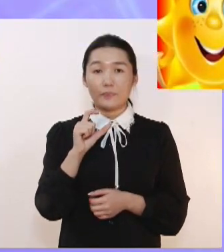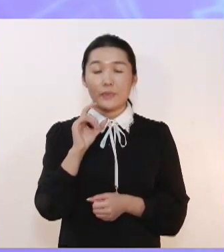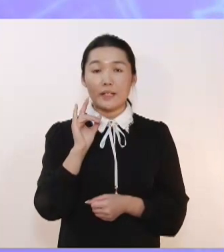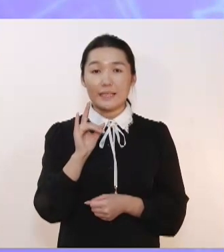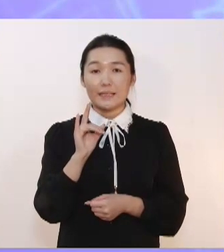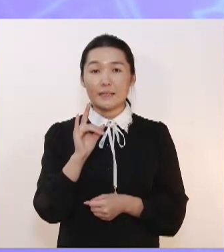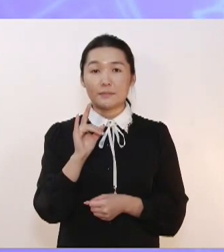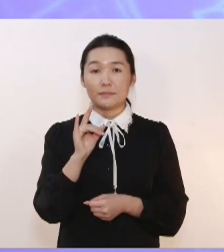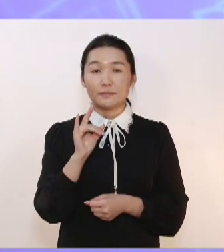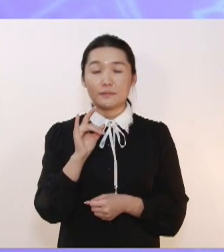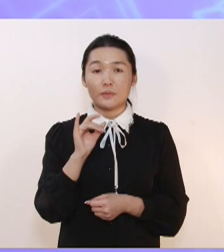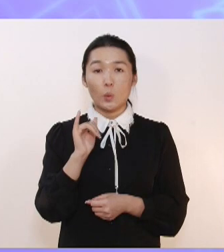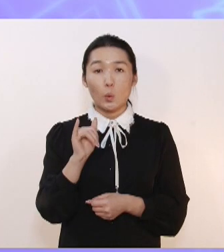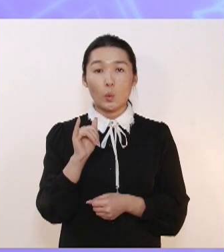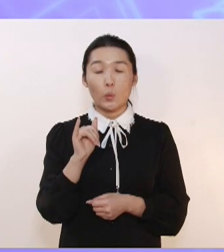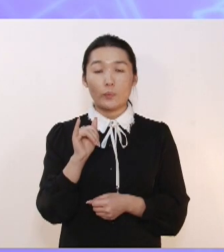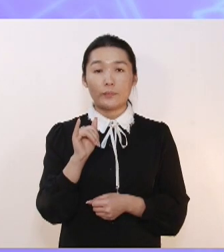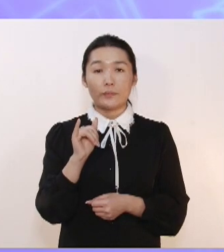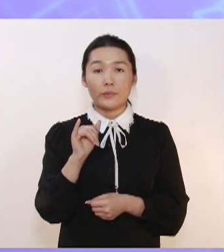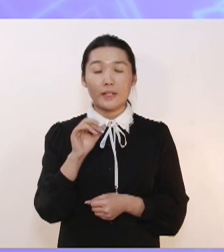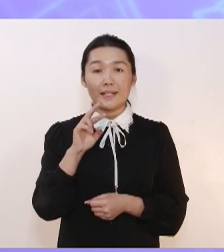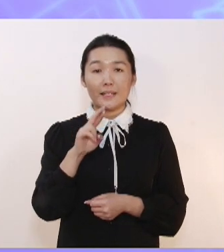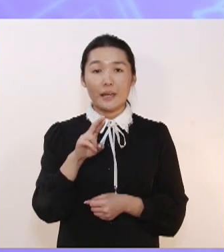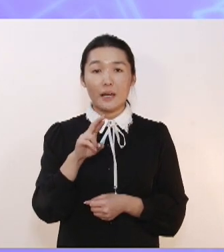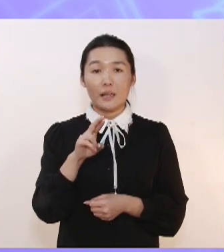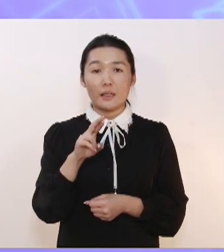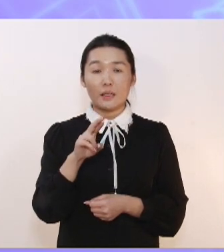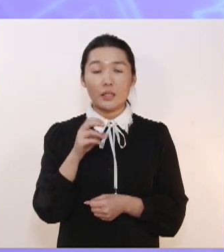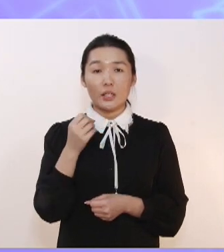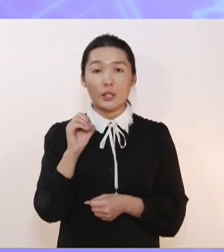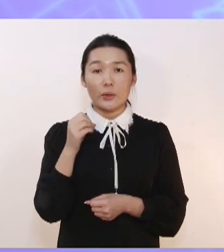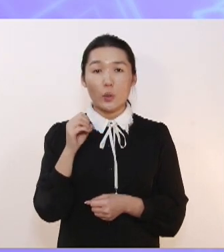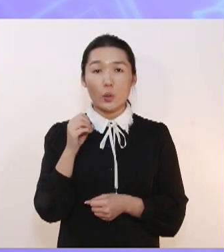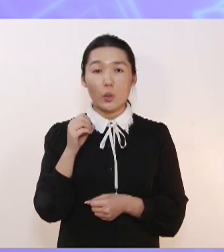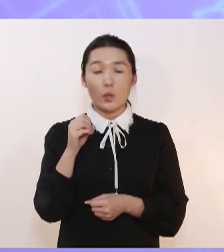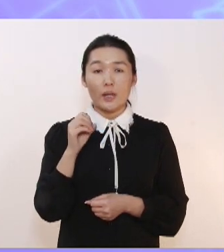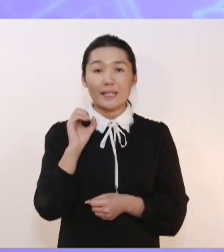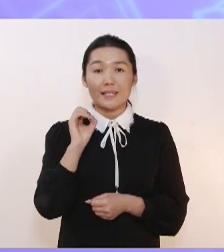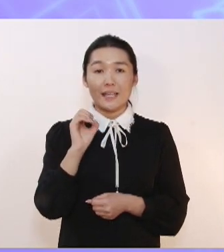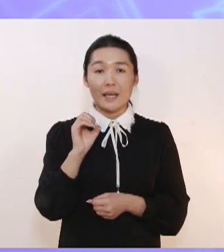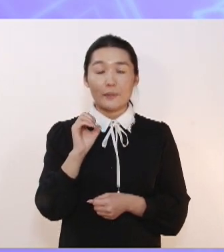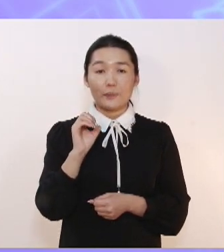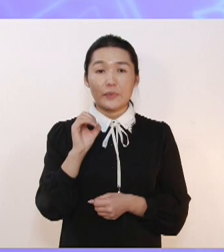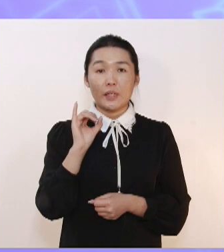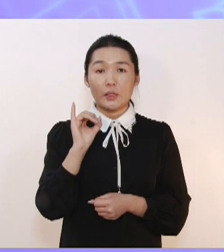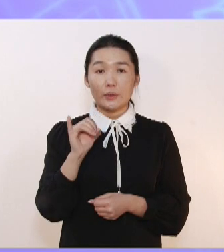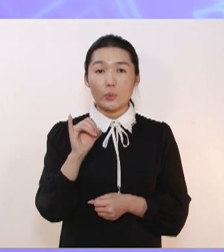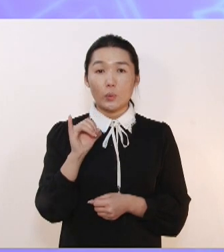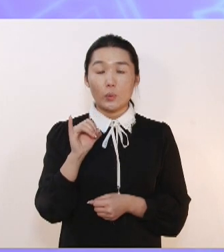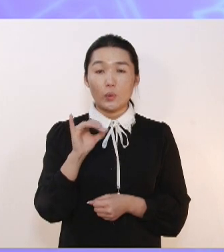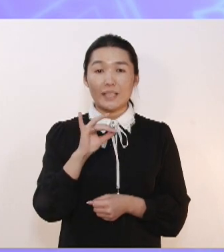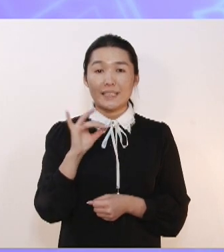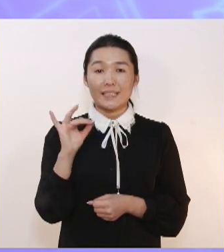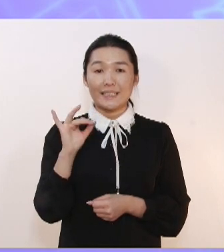И, У, Я, Ё, Е, Ю,